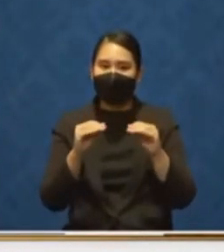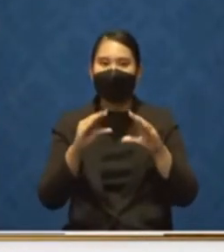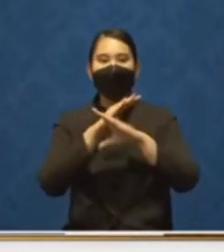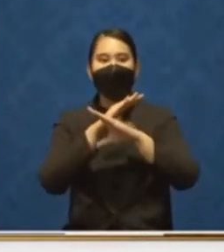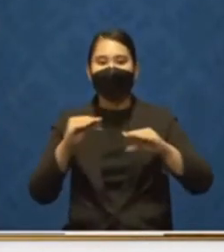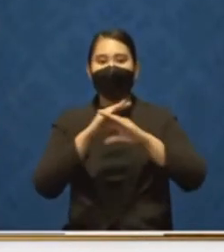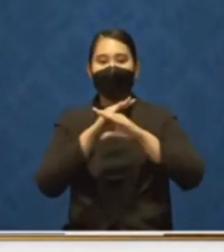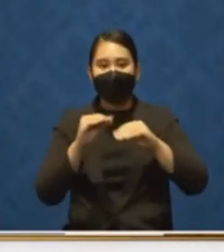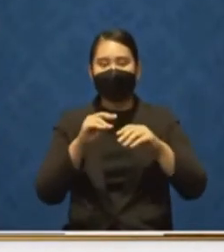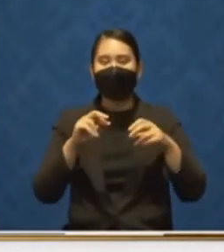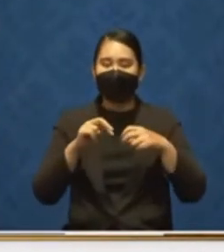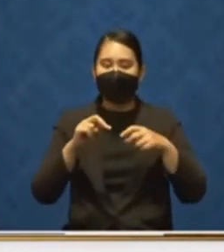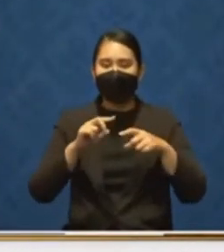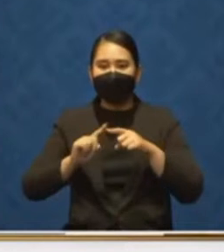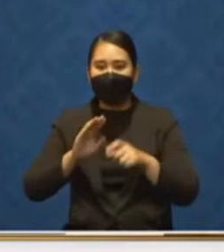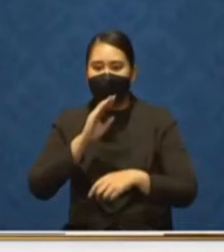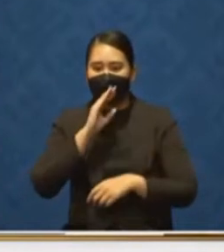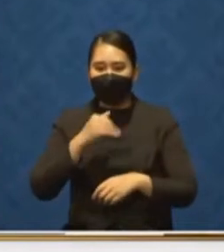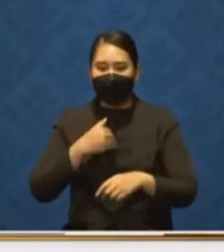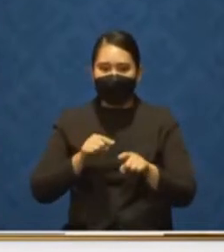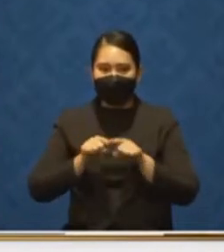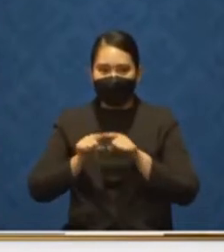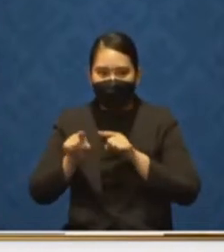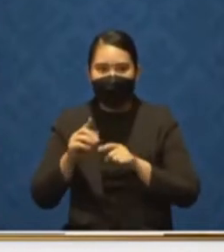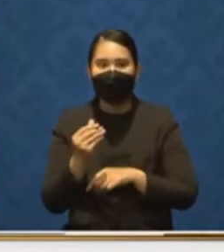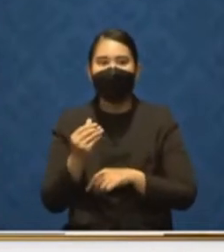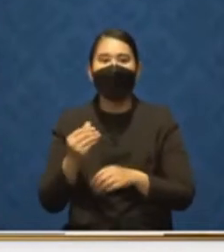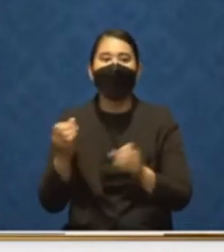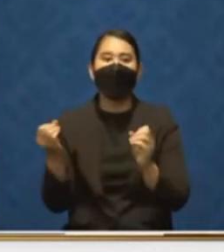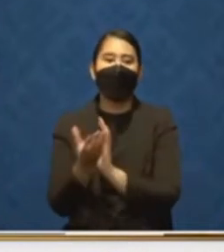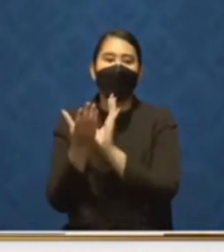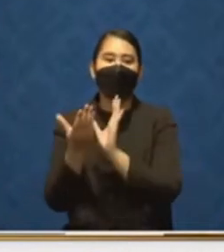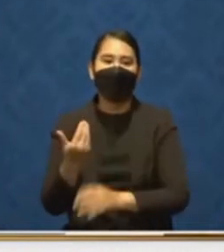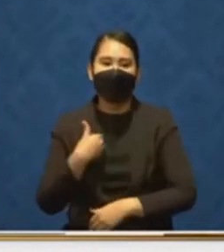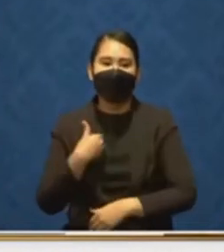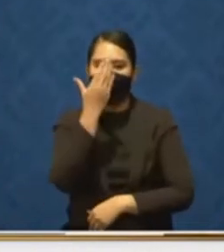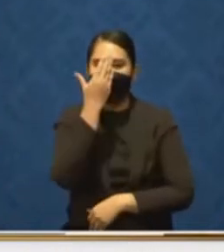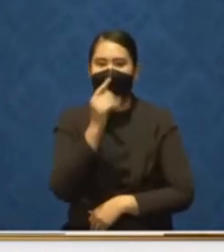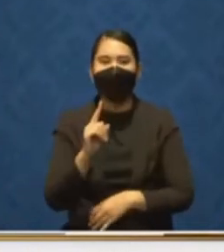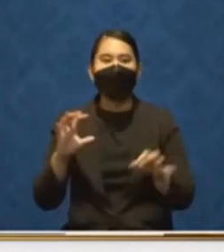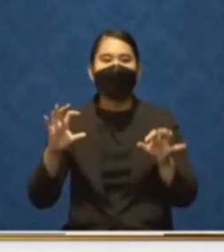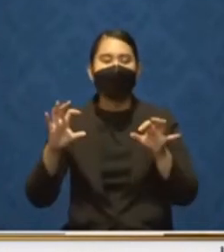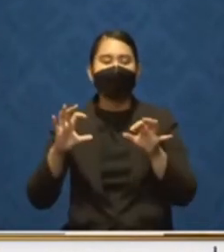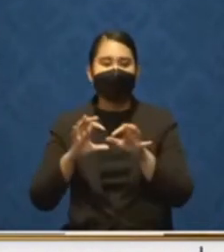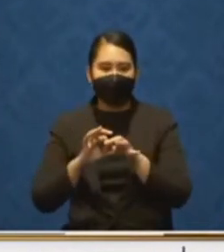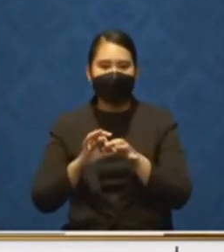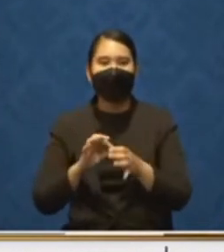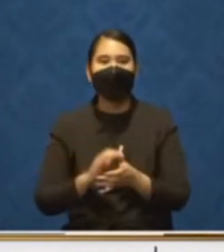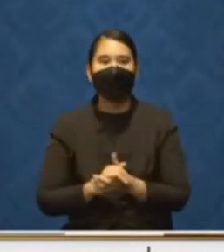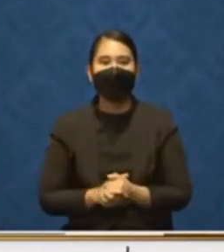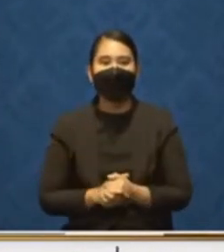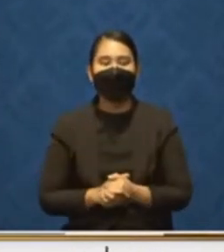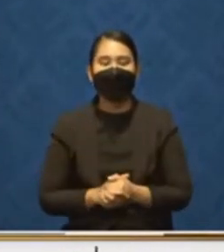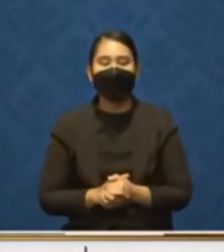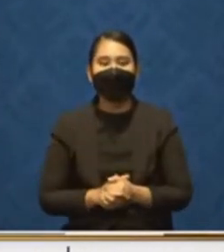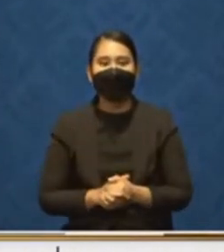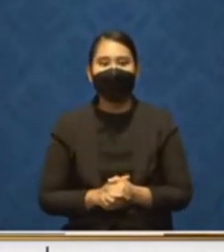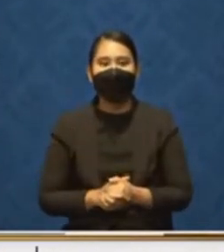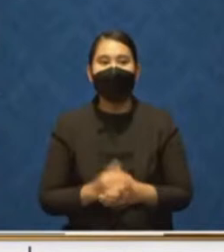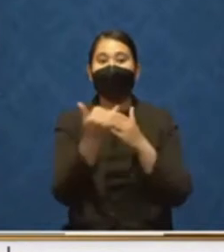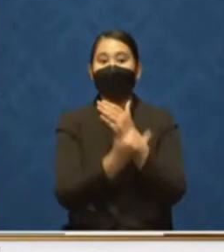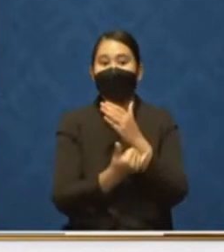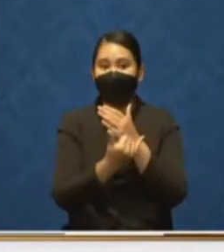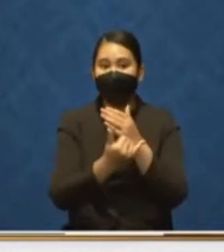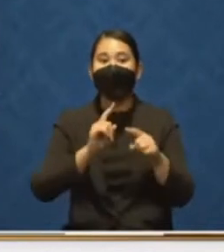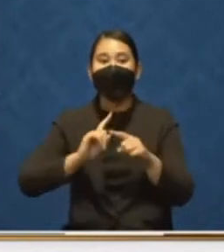ครับถ้าเราผีพราหมณ์ในมามันก็ถ้าไปมันก็เดือดร้อนเราน่ะเพราะคนอื่นที่เข้ามาเกี่ยวข้องไกลจากเราทั้งสิ้นประเทศต่างๆเหล่า